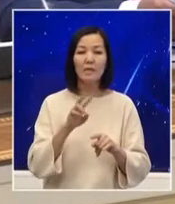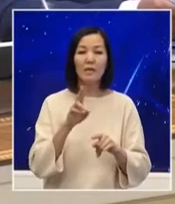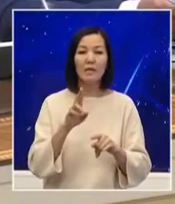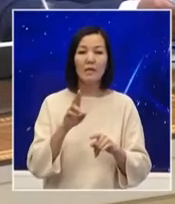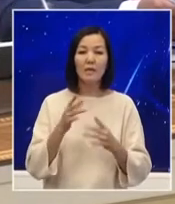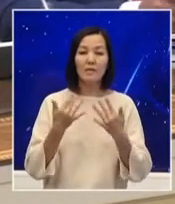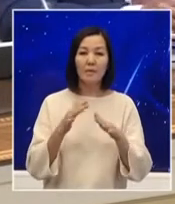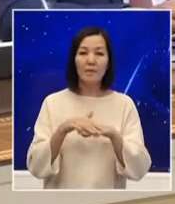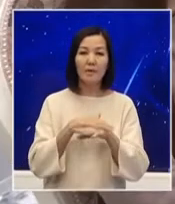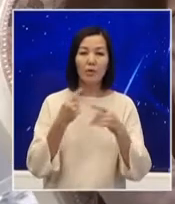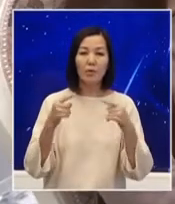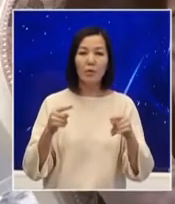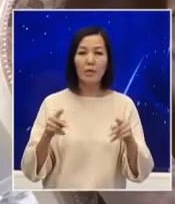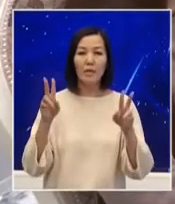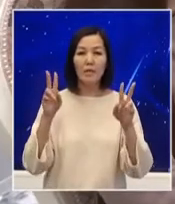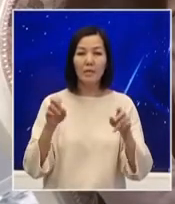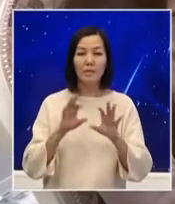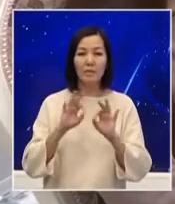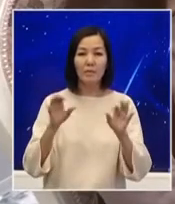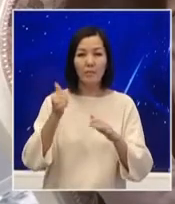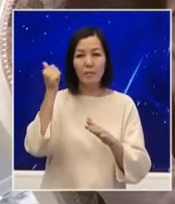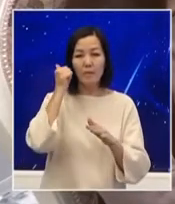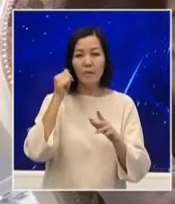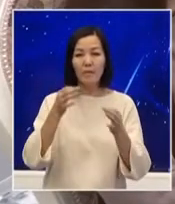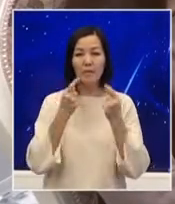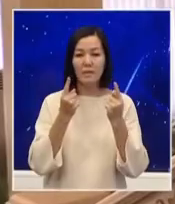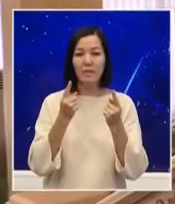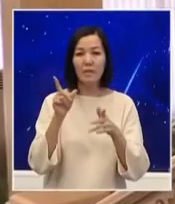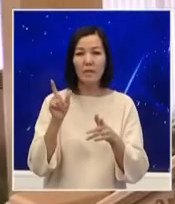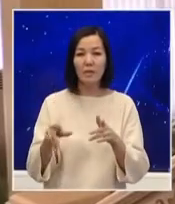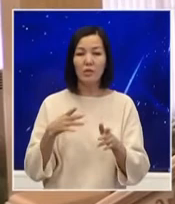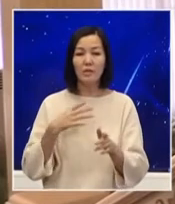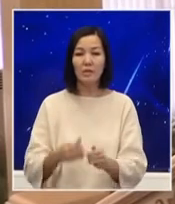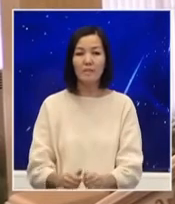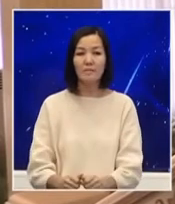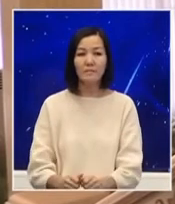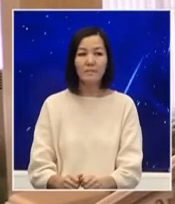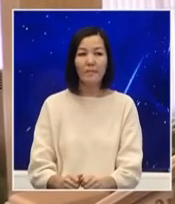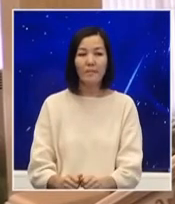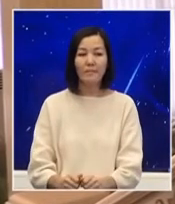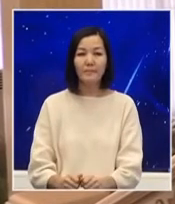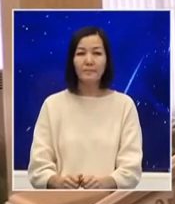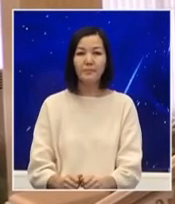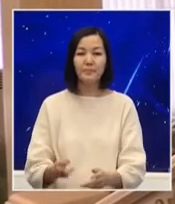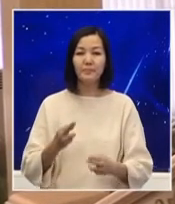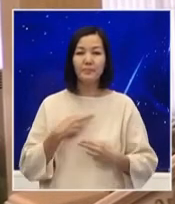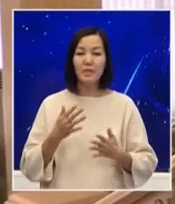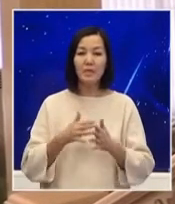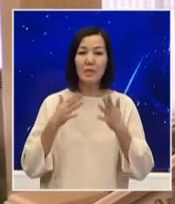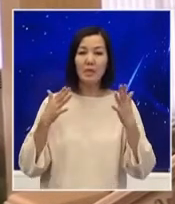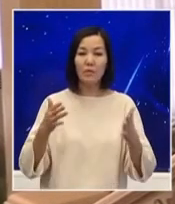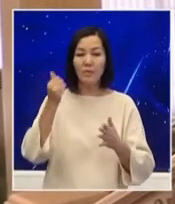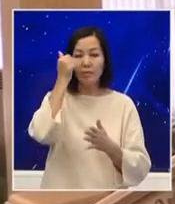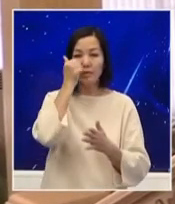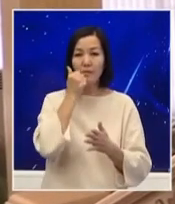конференции обсуждались и другие меры для увековечивания памяти знаменитой личности. Я с огромной благодарностью